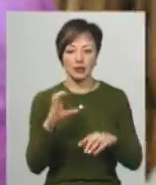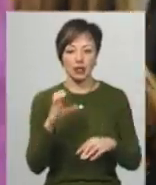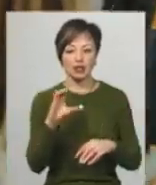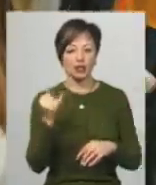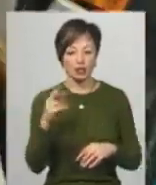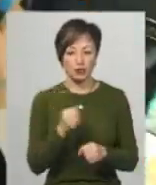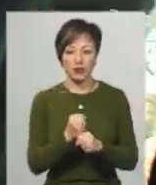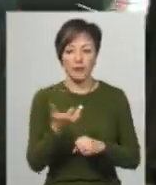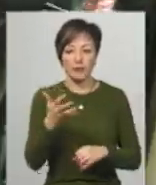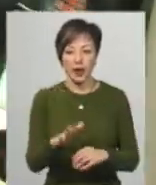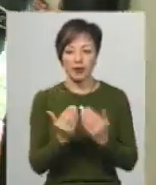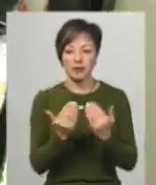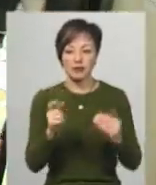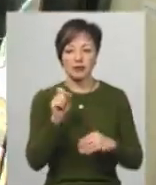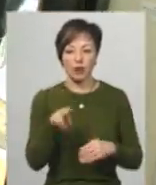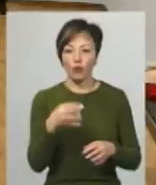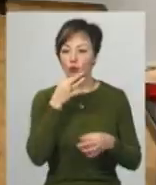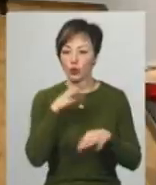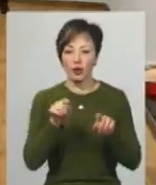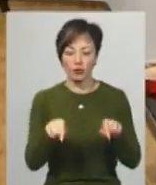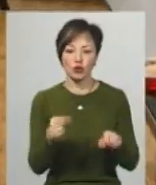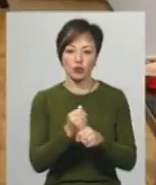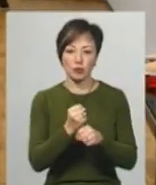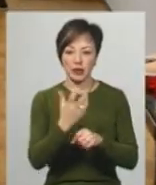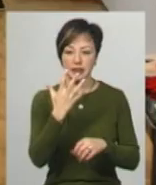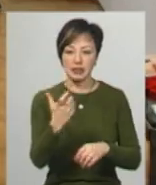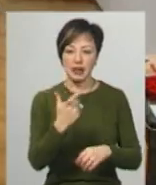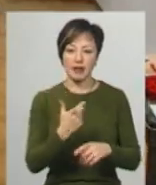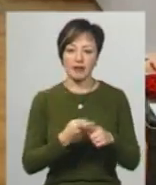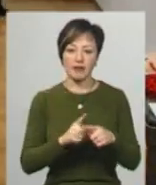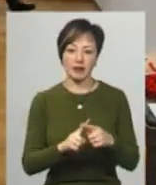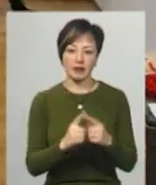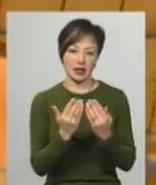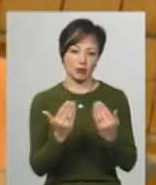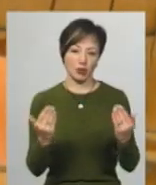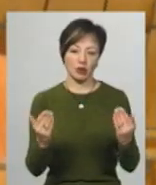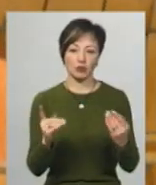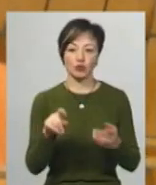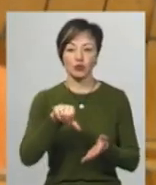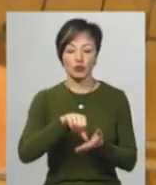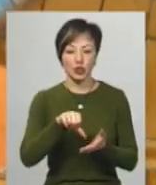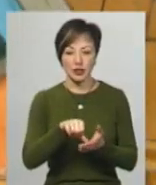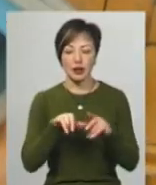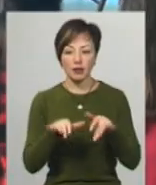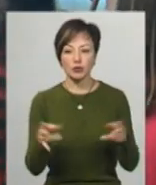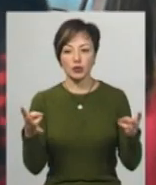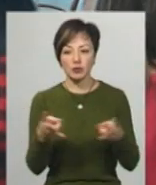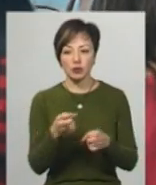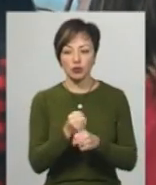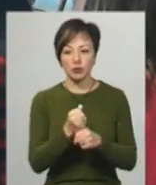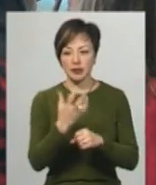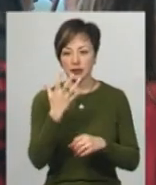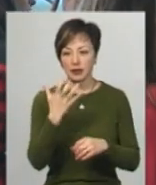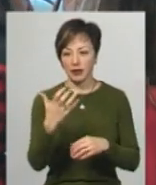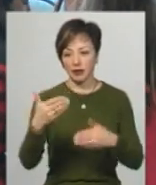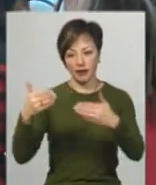музеї діє 5 виставкових залів, і у будь-якій з них можна зробити селфі з експонатом. Для того, аби стати учасником акції, потрібно зробити селфі